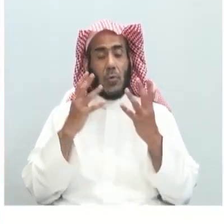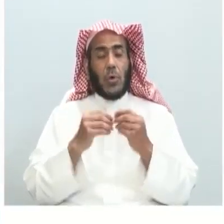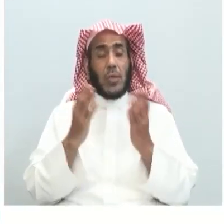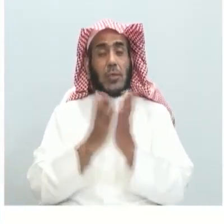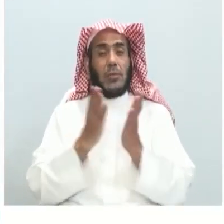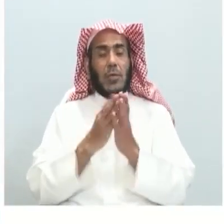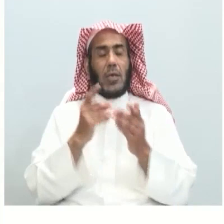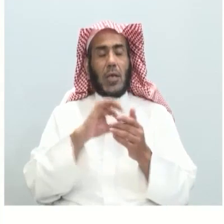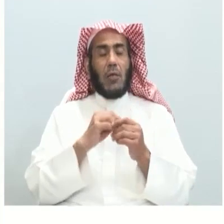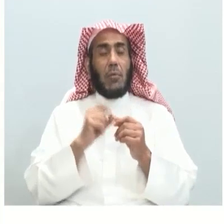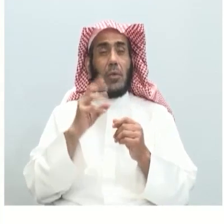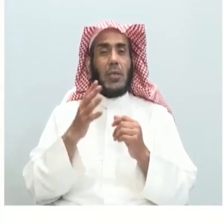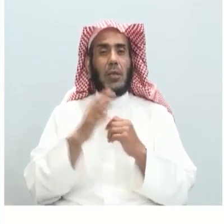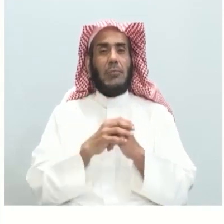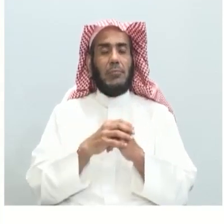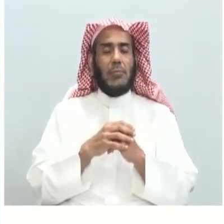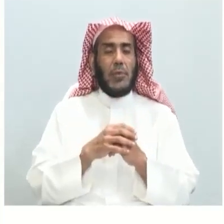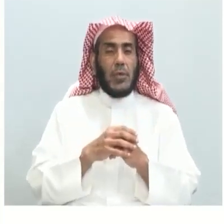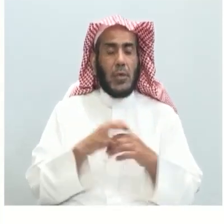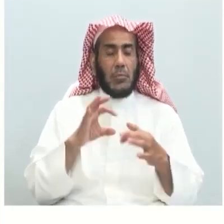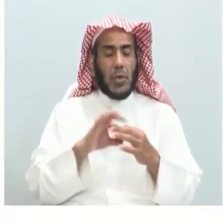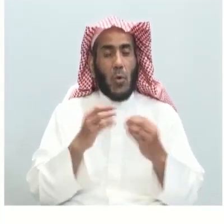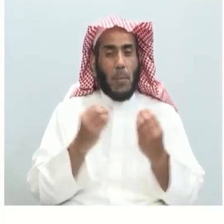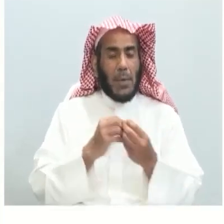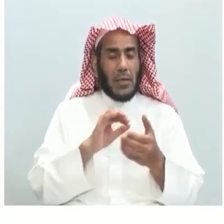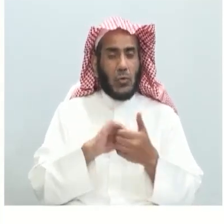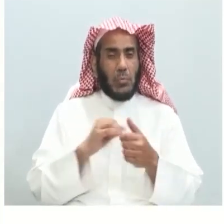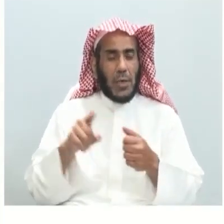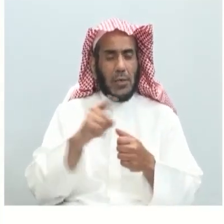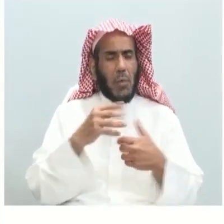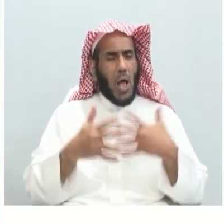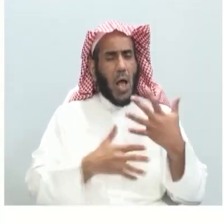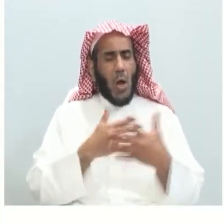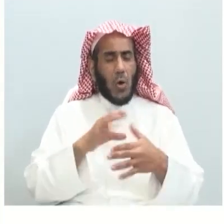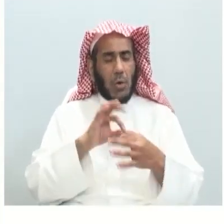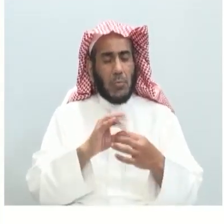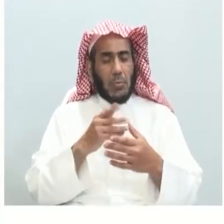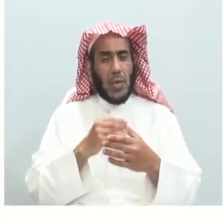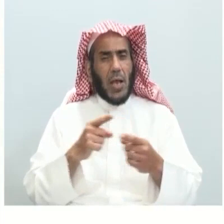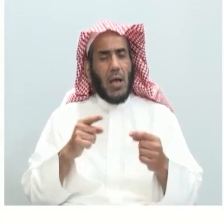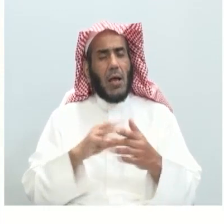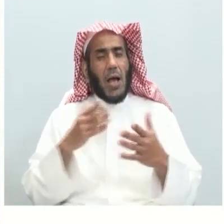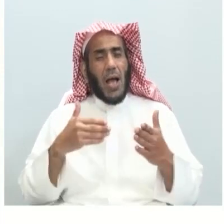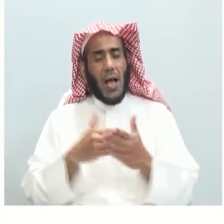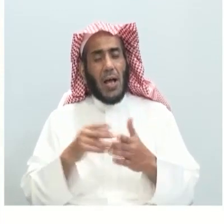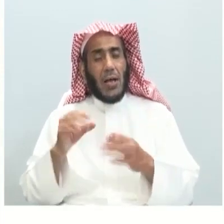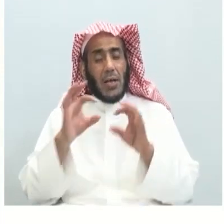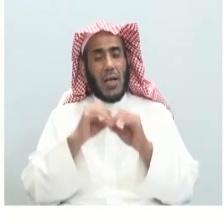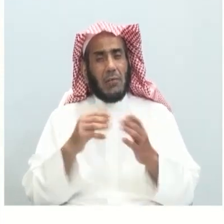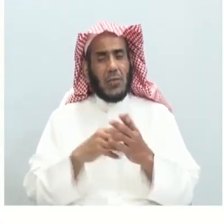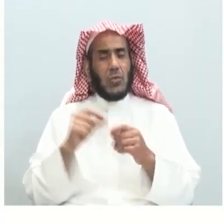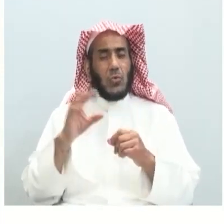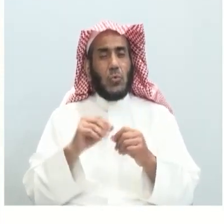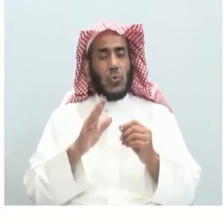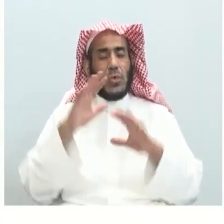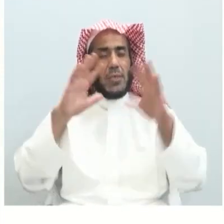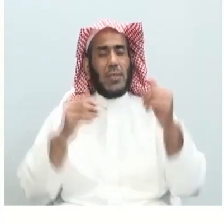الدرس النافع باذن الله تعالى بالتعاون مع زملائك حاول الربط بين اخر ايه في سوره الحجر